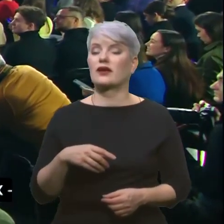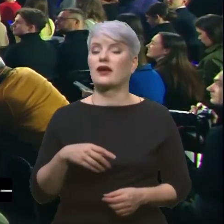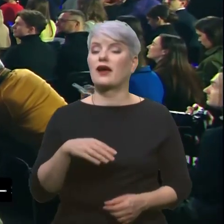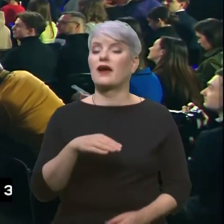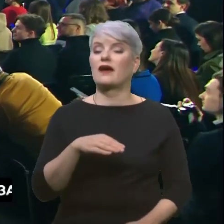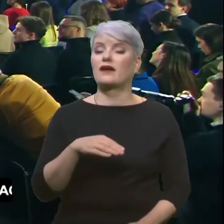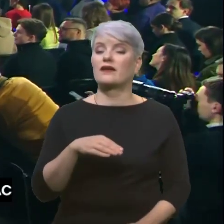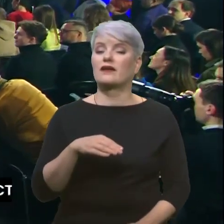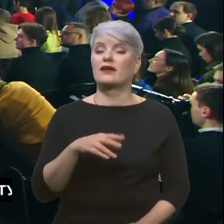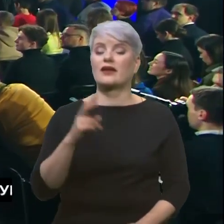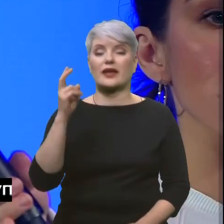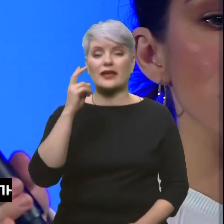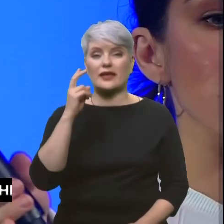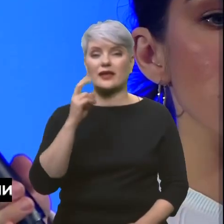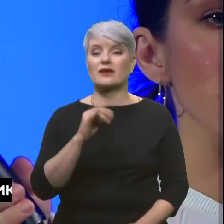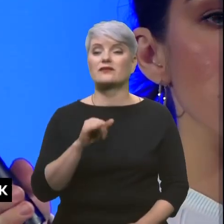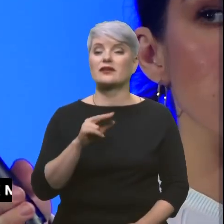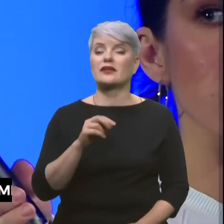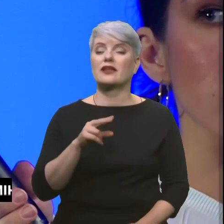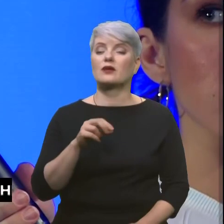Френсіс Феррелл, Київ Індепендент, видання.